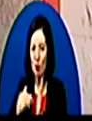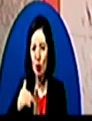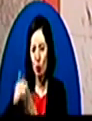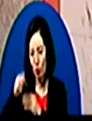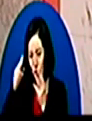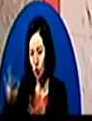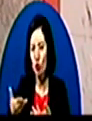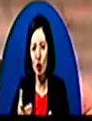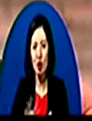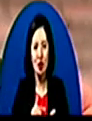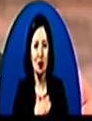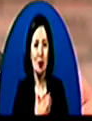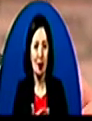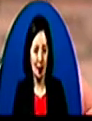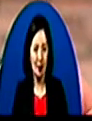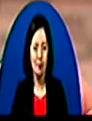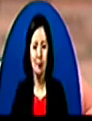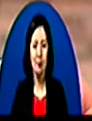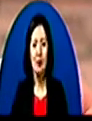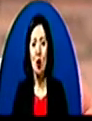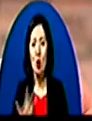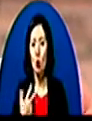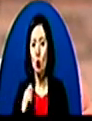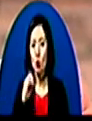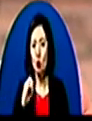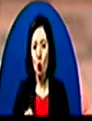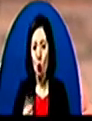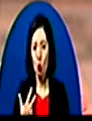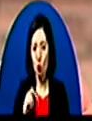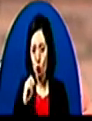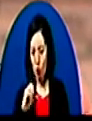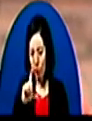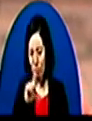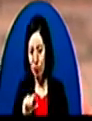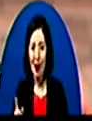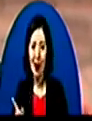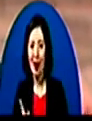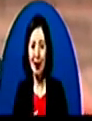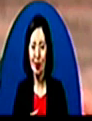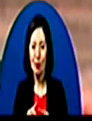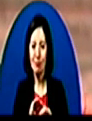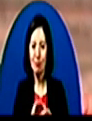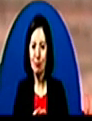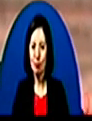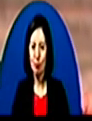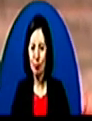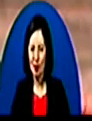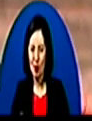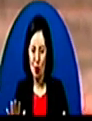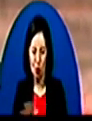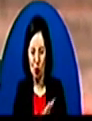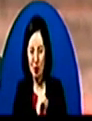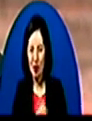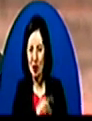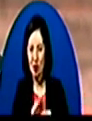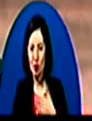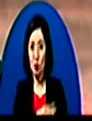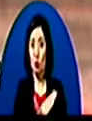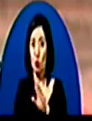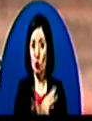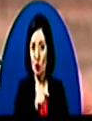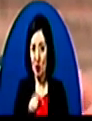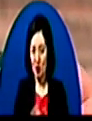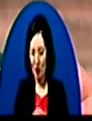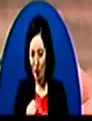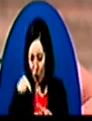байгаа юм. 30% хүртэл хатах тэр одоо ажлыг нь бушуу хүн хийж дуусгах. За энд ажиллаж байгаа